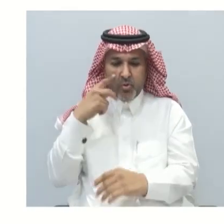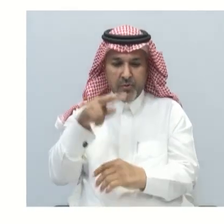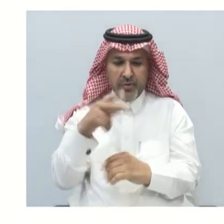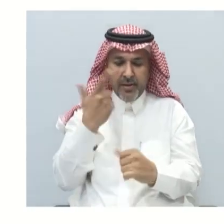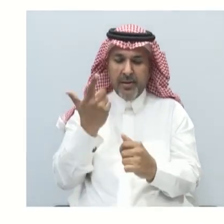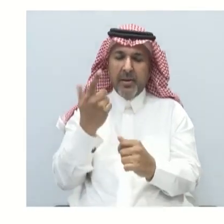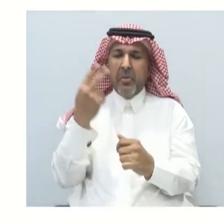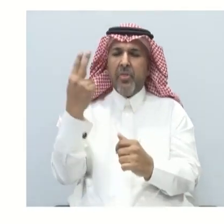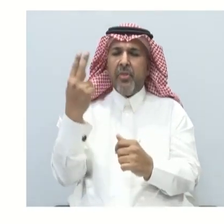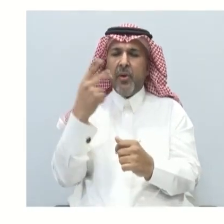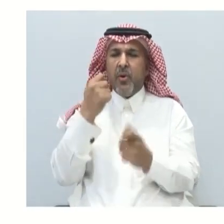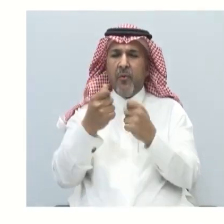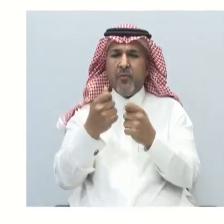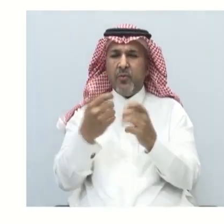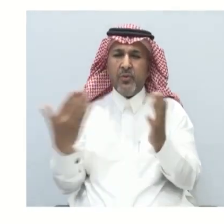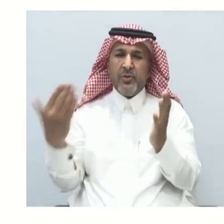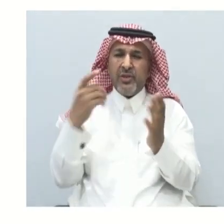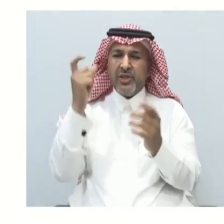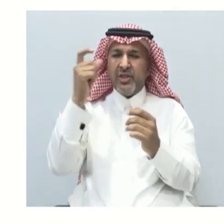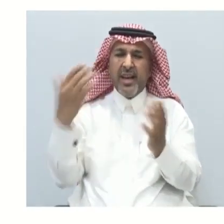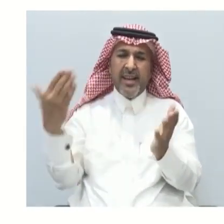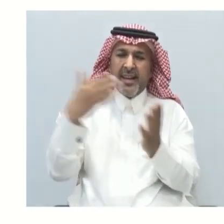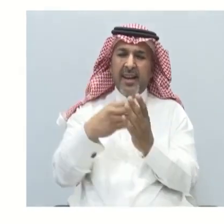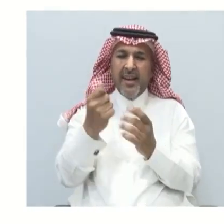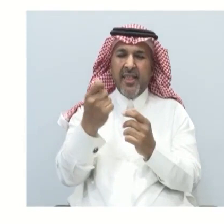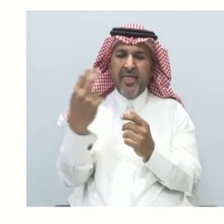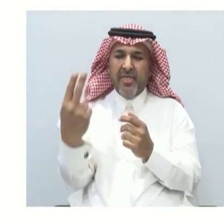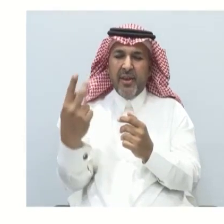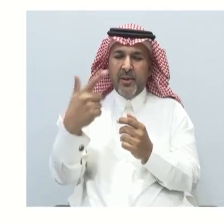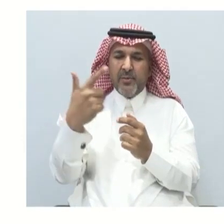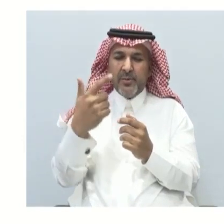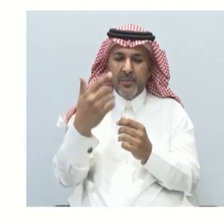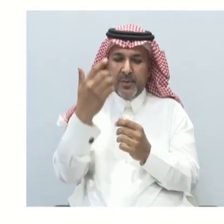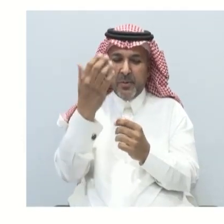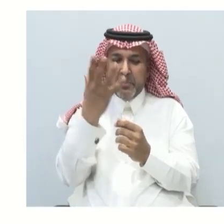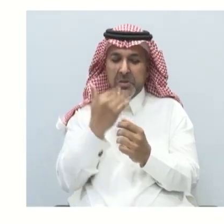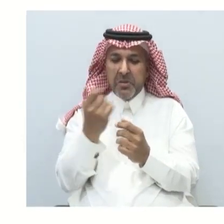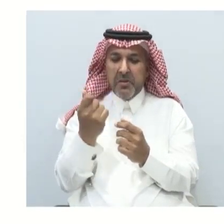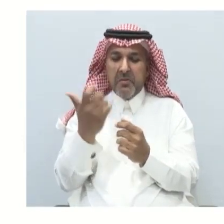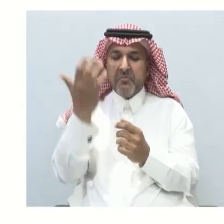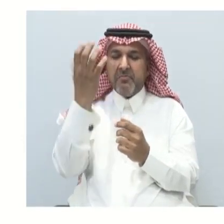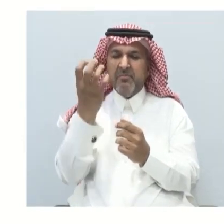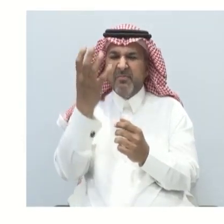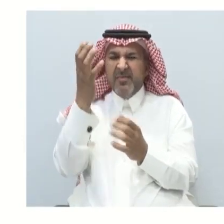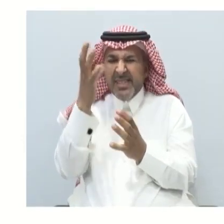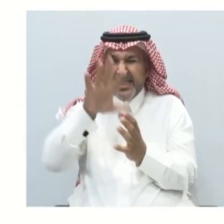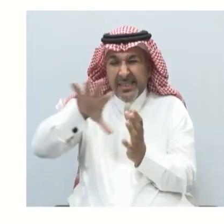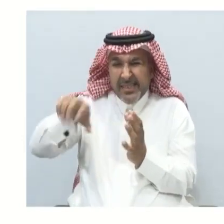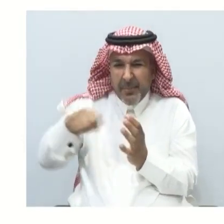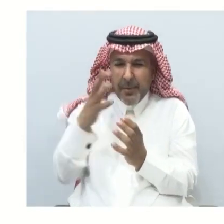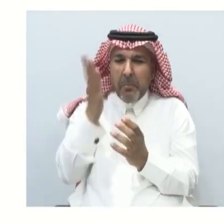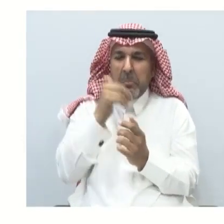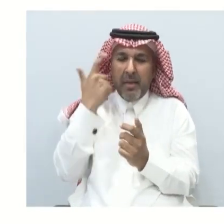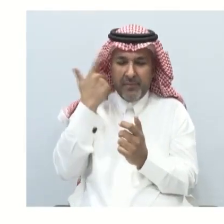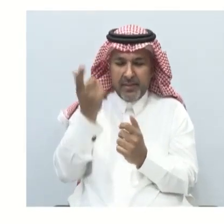ادخاره سبعه على العكس من هذا دخله 65 اقل اقل منه وادخاره ثان اعلى منه بهذا الشكل